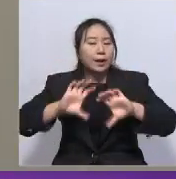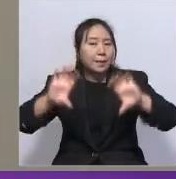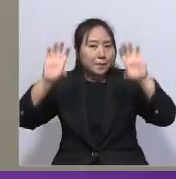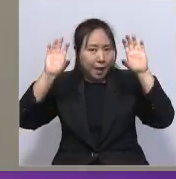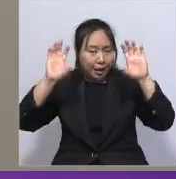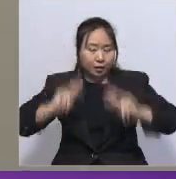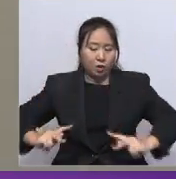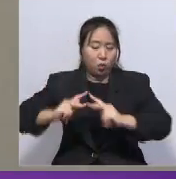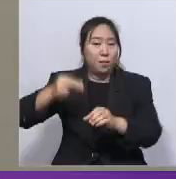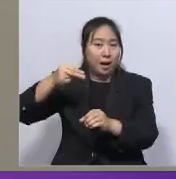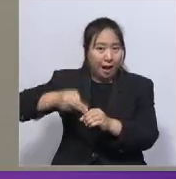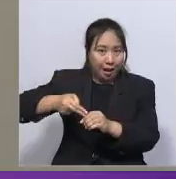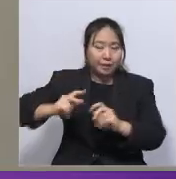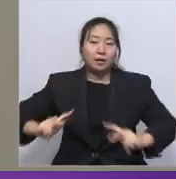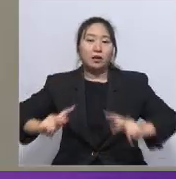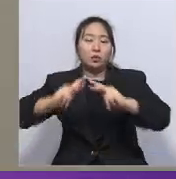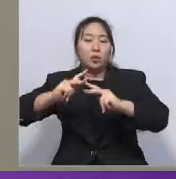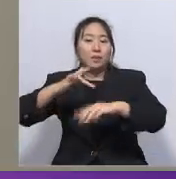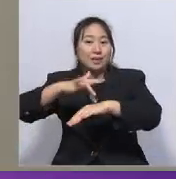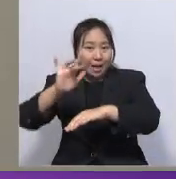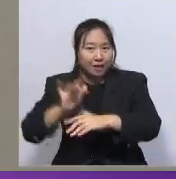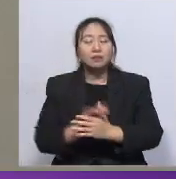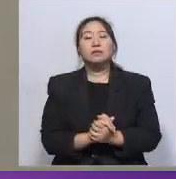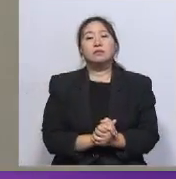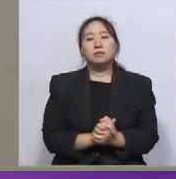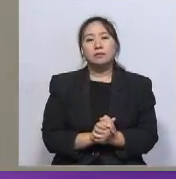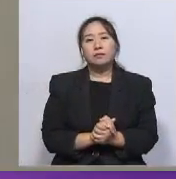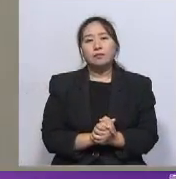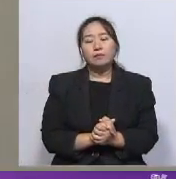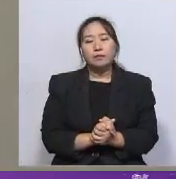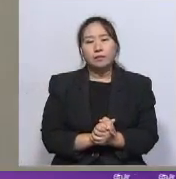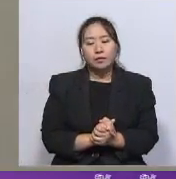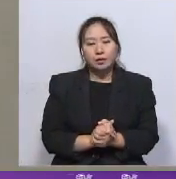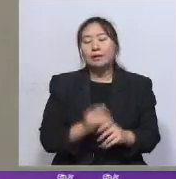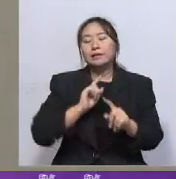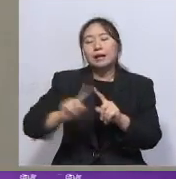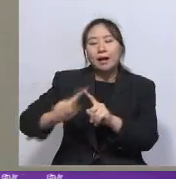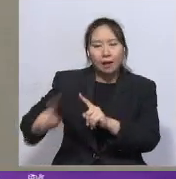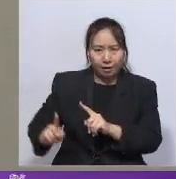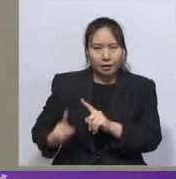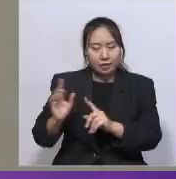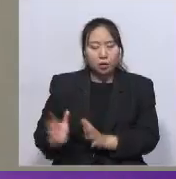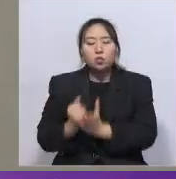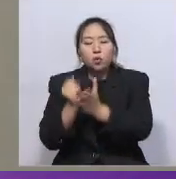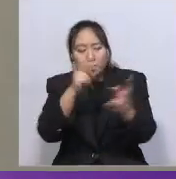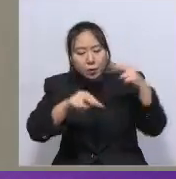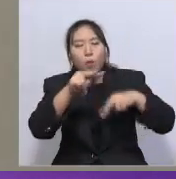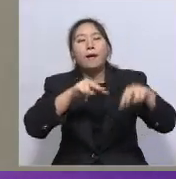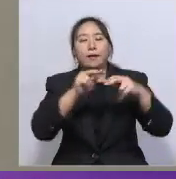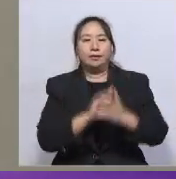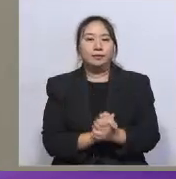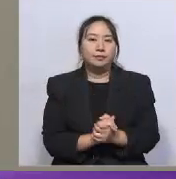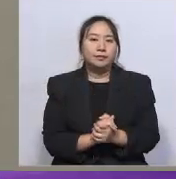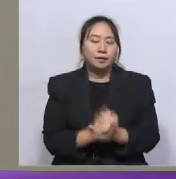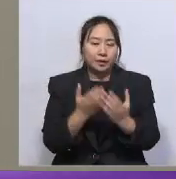โดยกระทรวงพลังงานกระทรวงทรัพย์นะครับแล้วก็ฝ่ายมั่นคงต่างๆนะก็จะไปดูแลในเรื่องเหล่านี้นะครับนะ